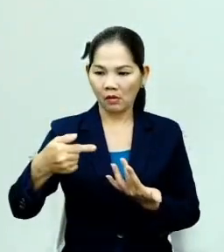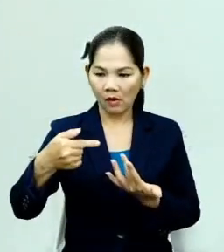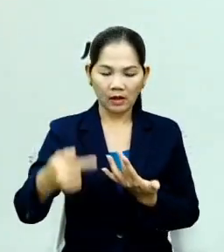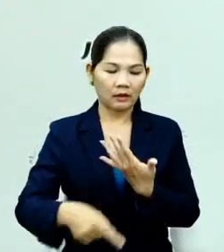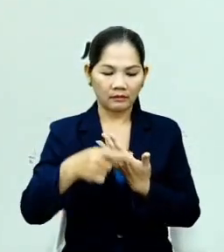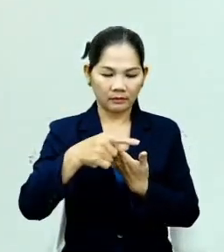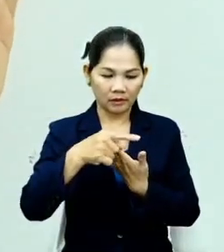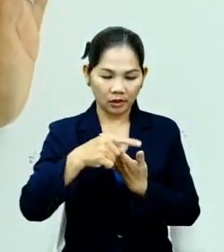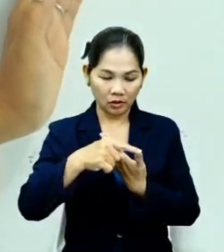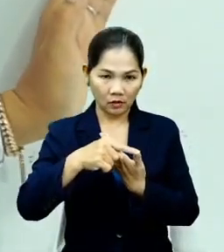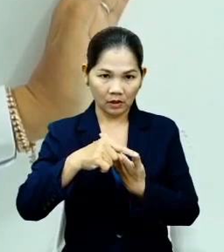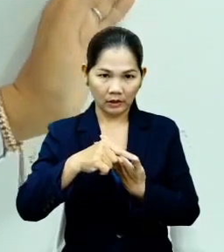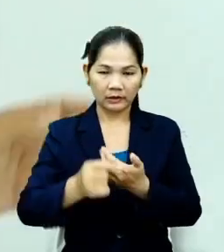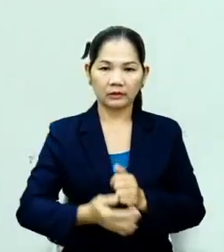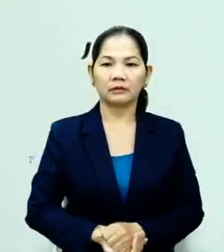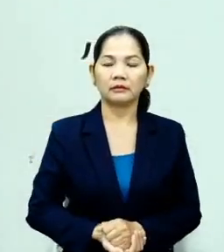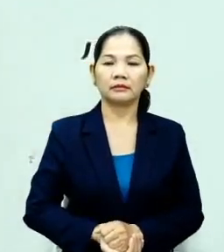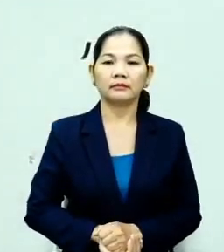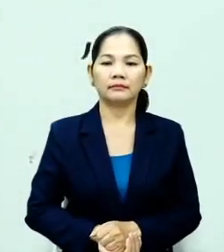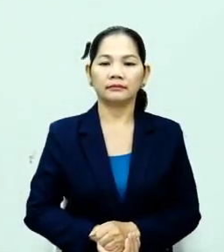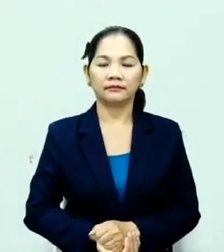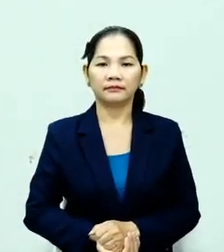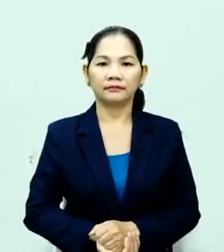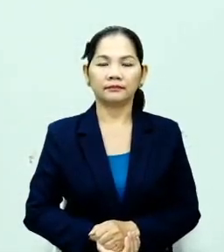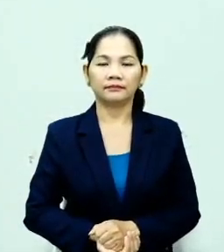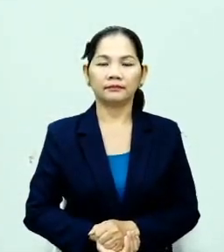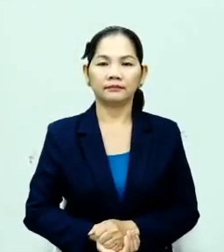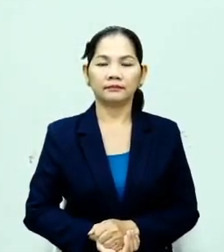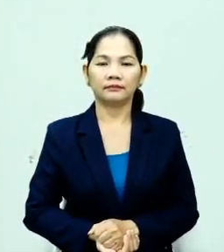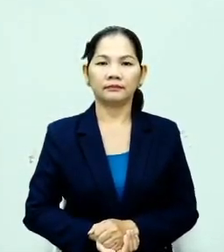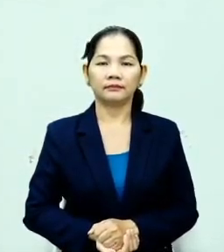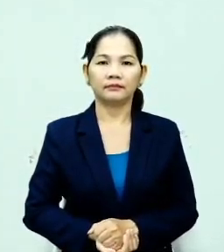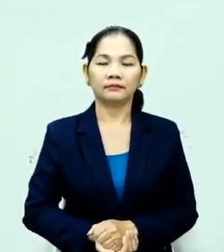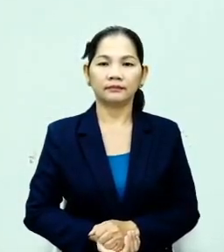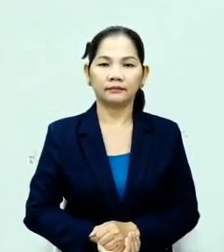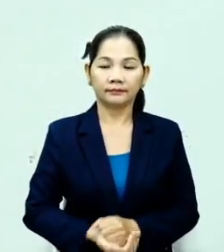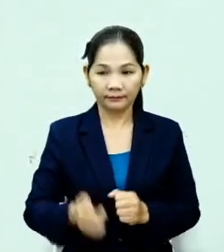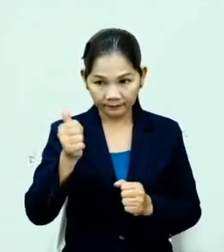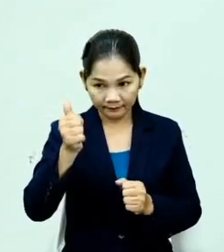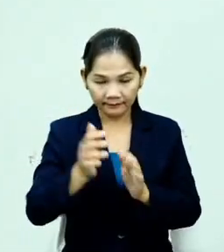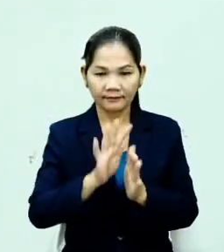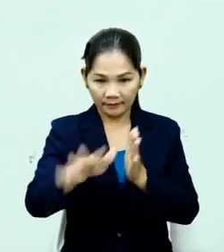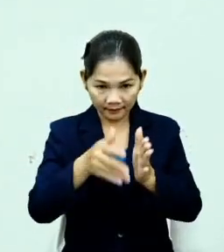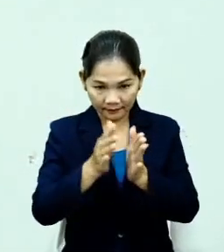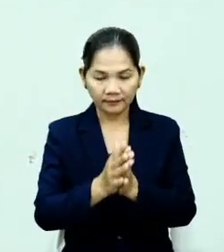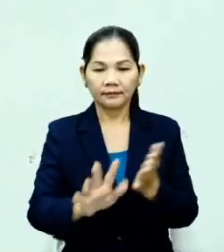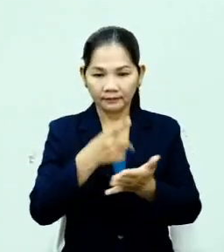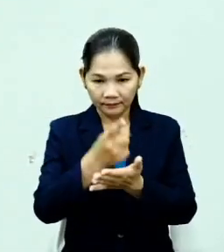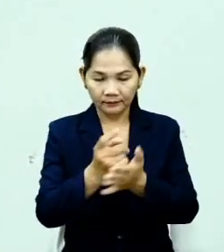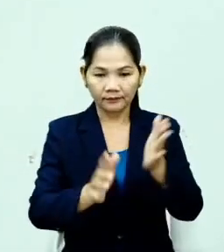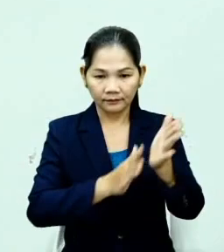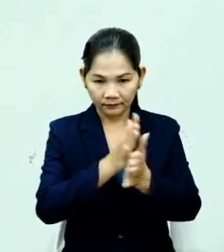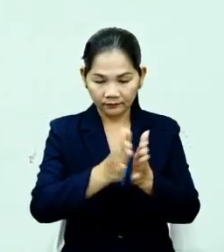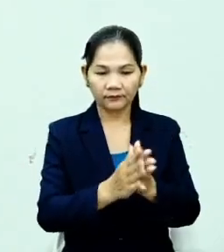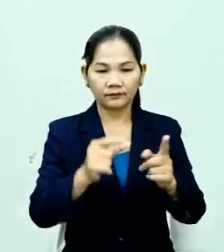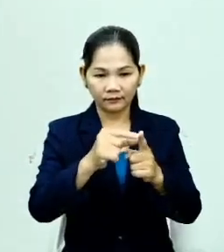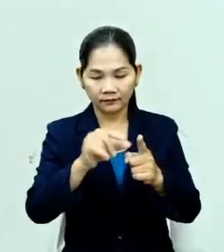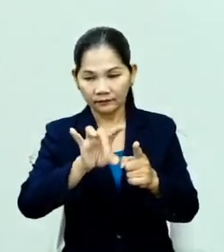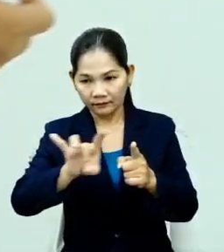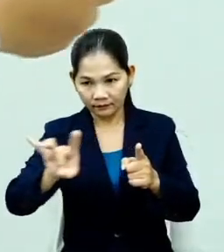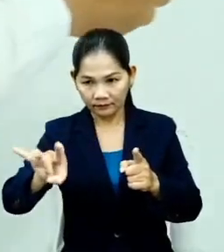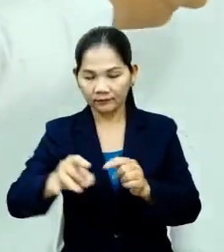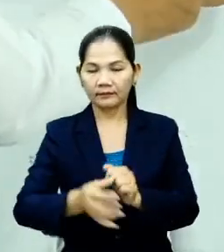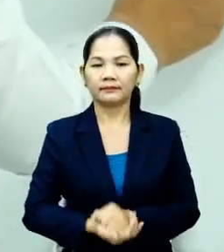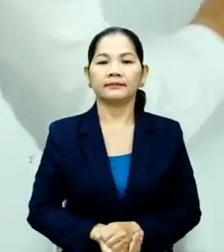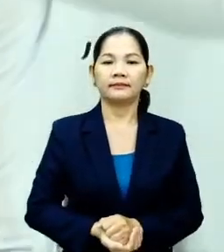ố, mà chua. Chà, lọ nạc con. Chà, à, con đã bán cho room ăn kem cho mùi nhạc caro